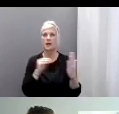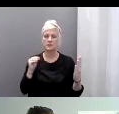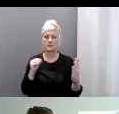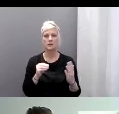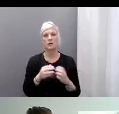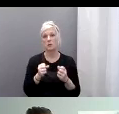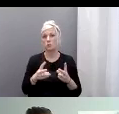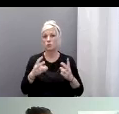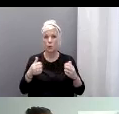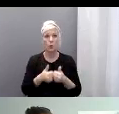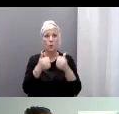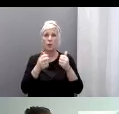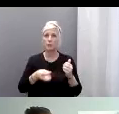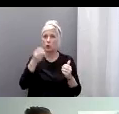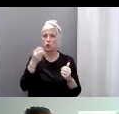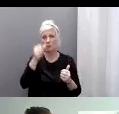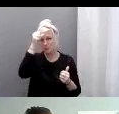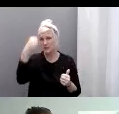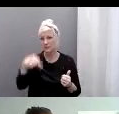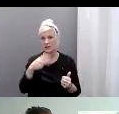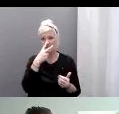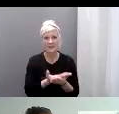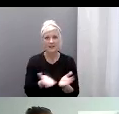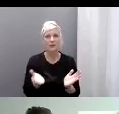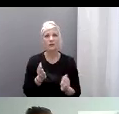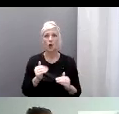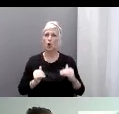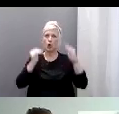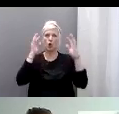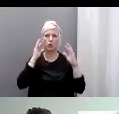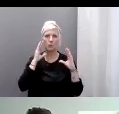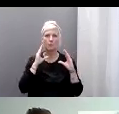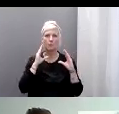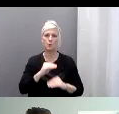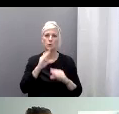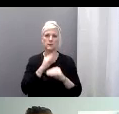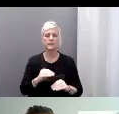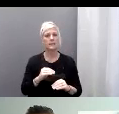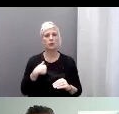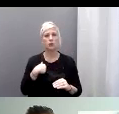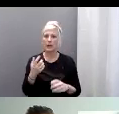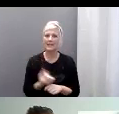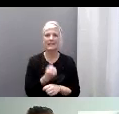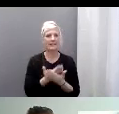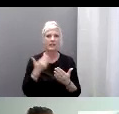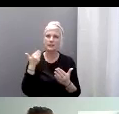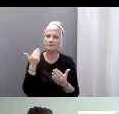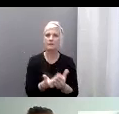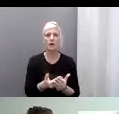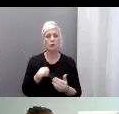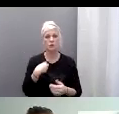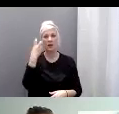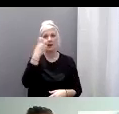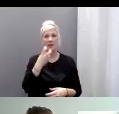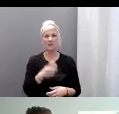Krogmiljön är besvärlig när man inte ser, hög musik i kombination med att man kanske inte hittar, och svårt att välja att leta upp någon om den